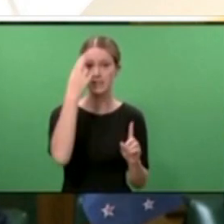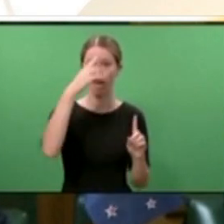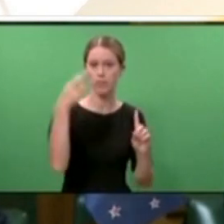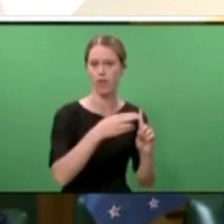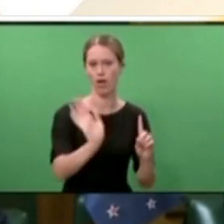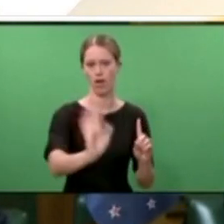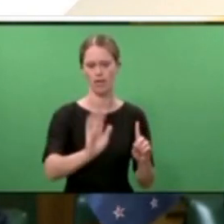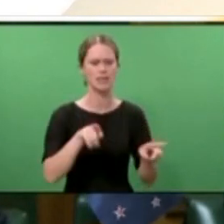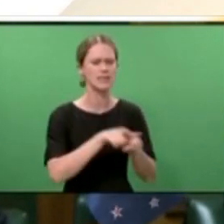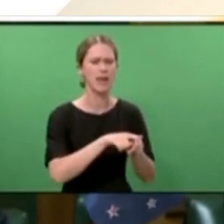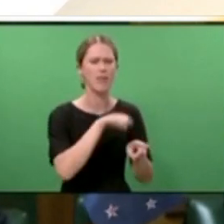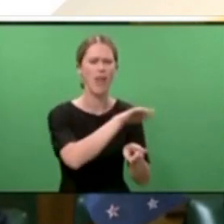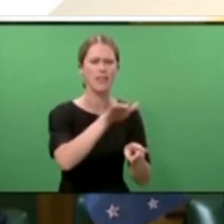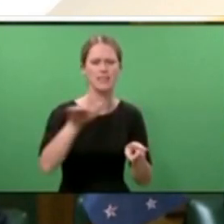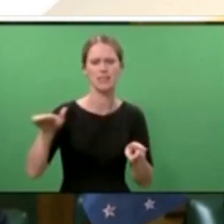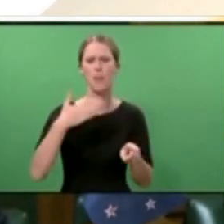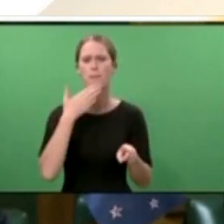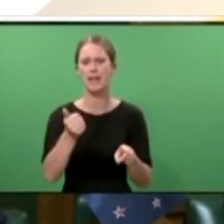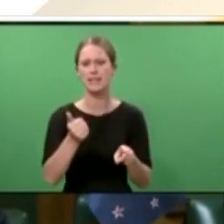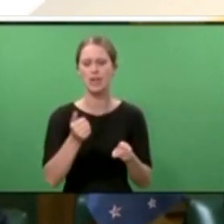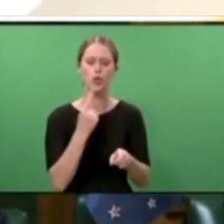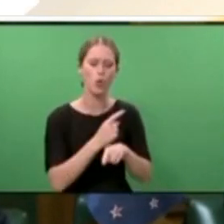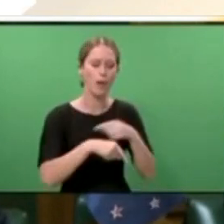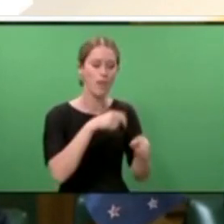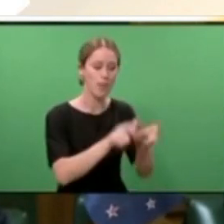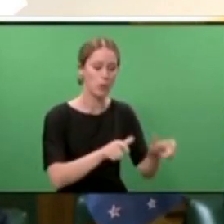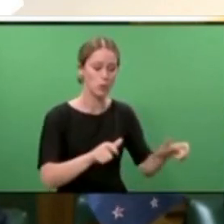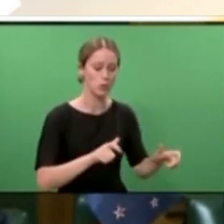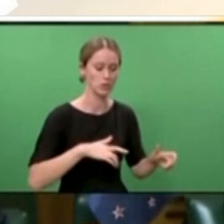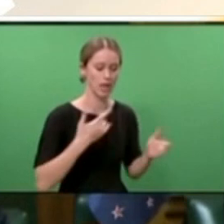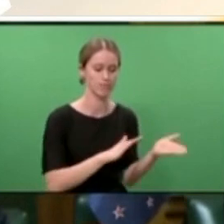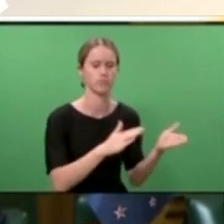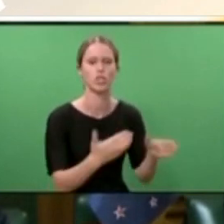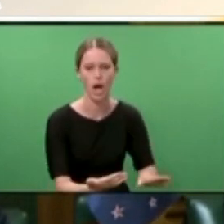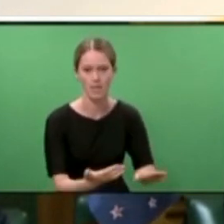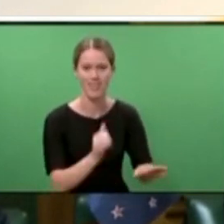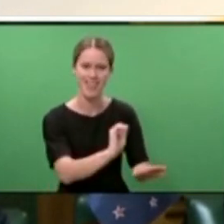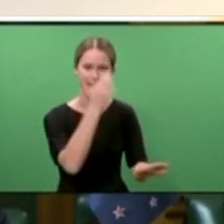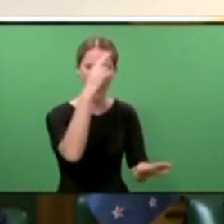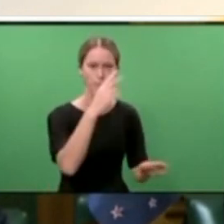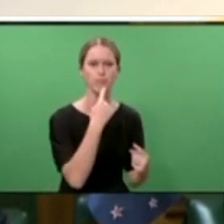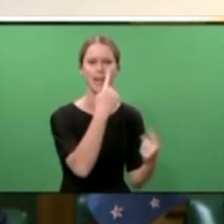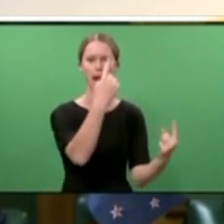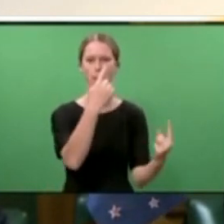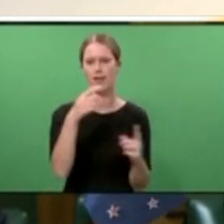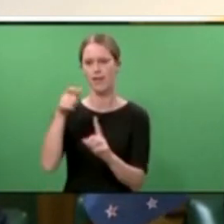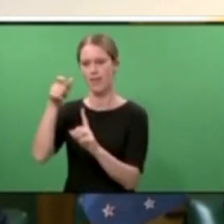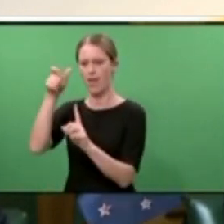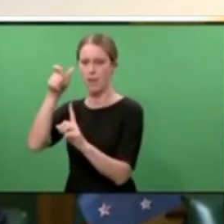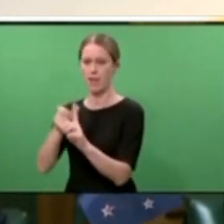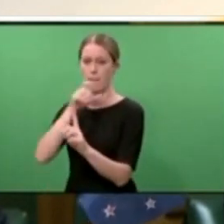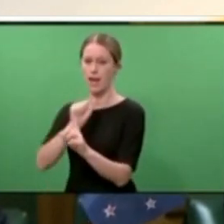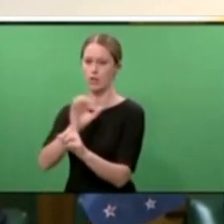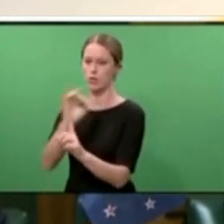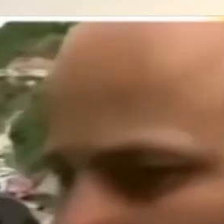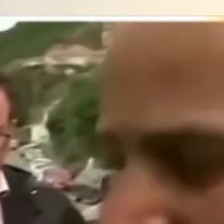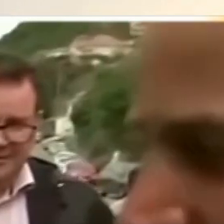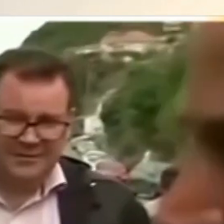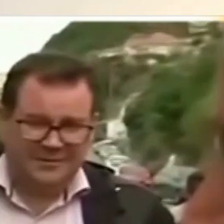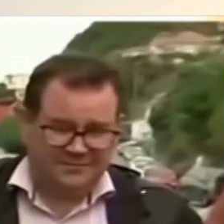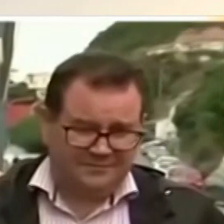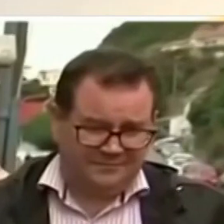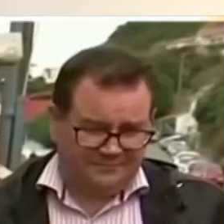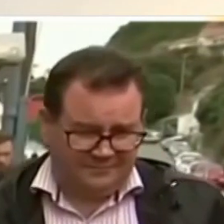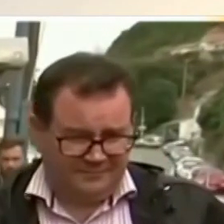บ